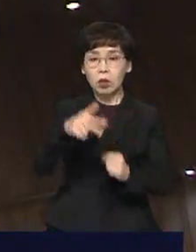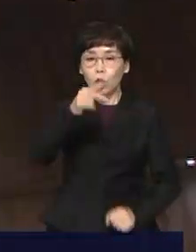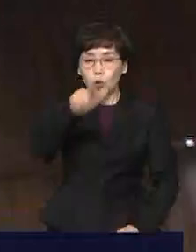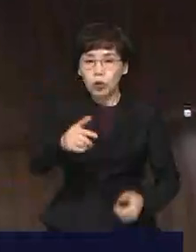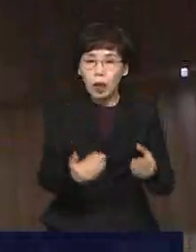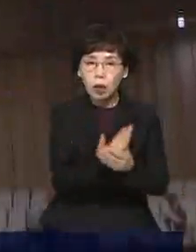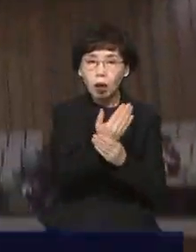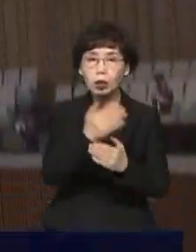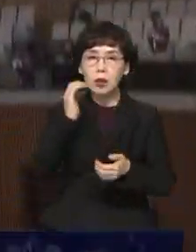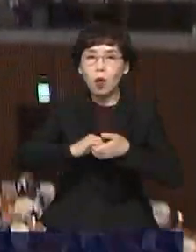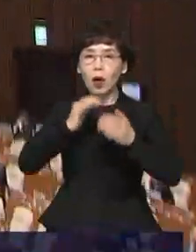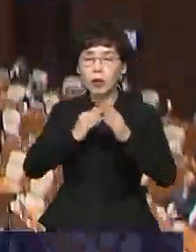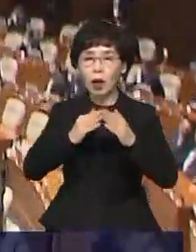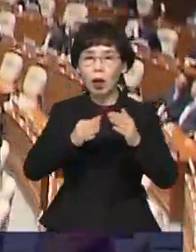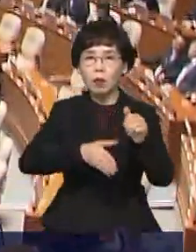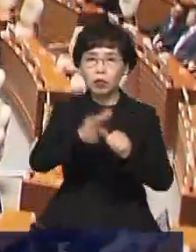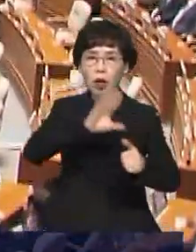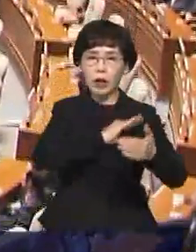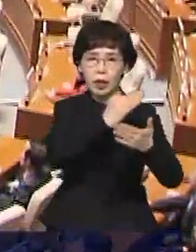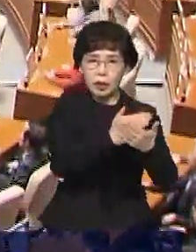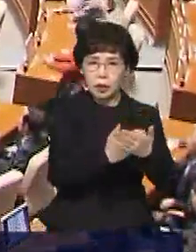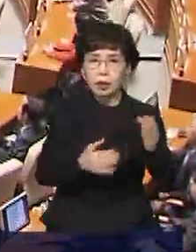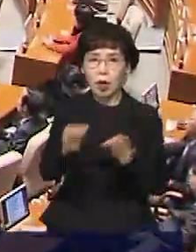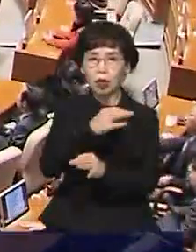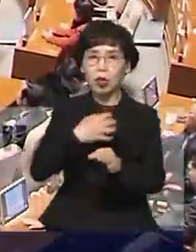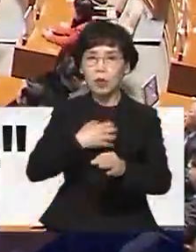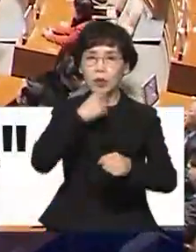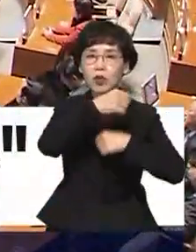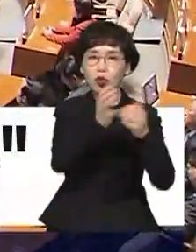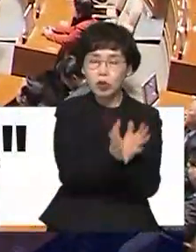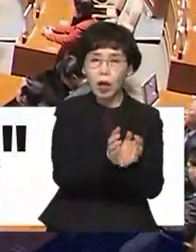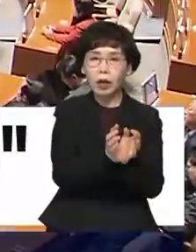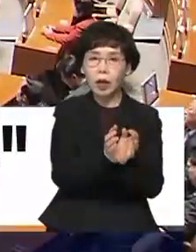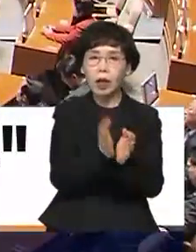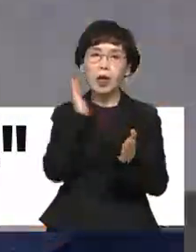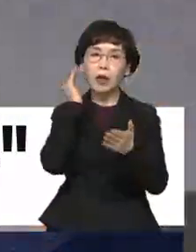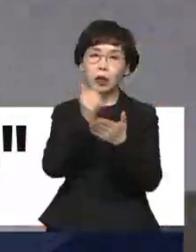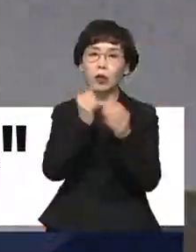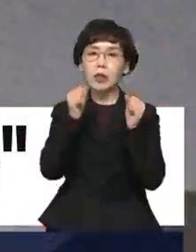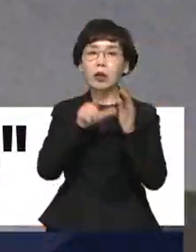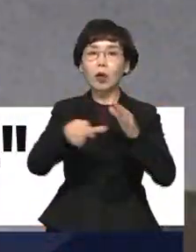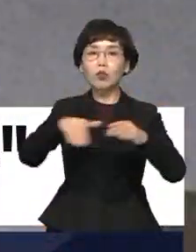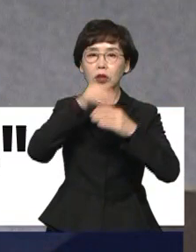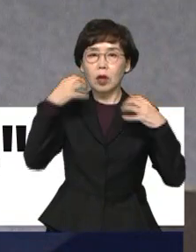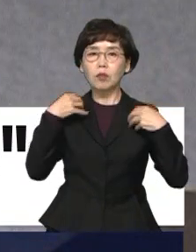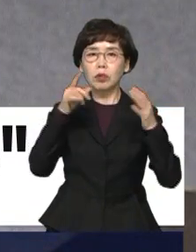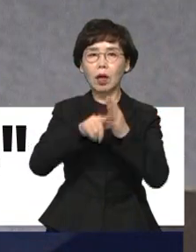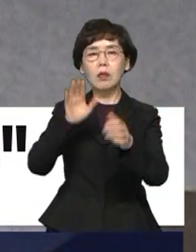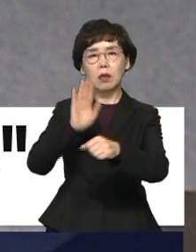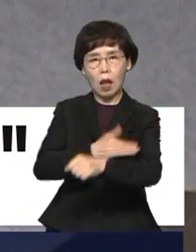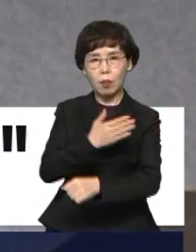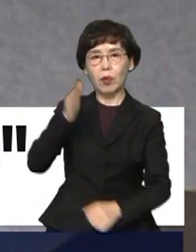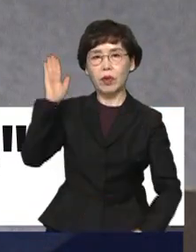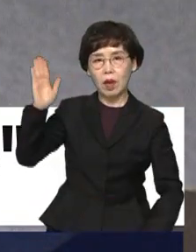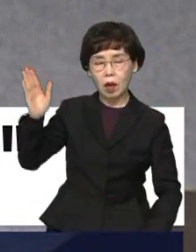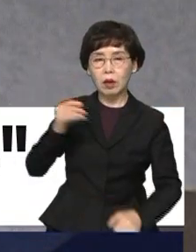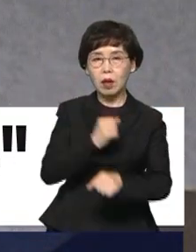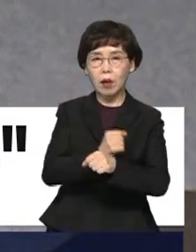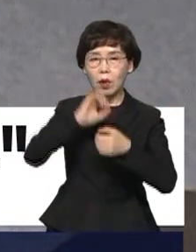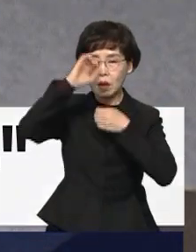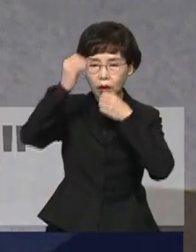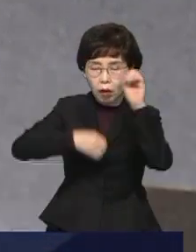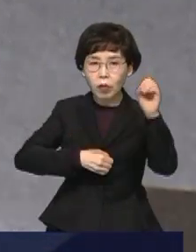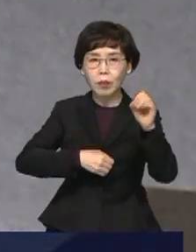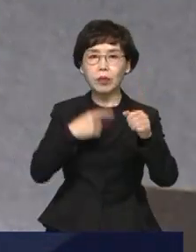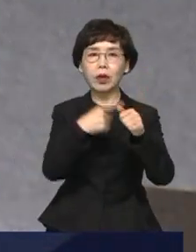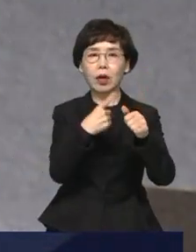사태와 청와대 블랙리스트 사건, 경제 위기 등 민주당이 집권했던 문재인 정부 시절 실정을 지적하며 내로남불이라고